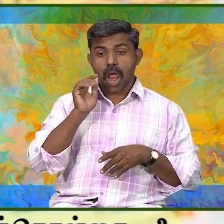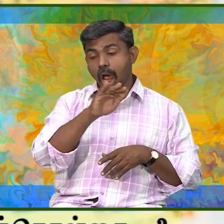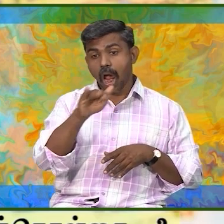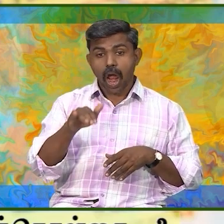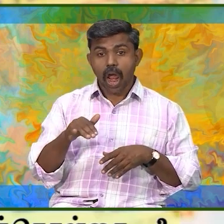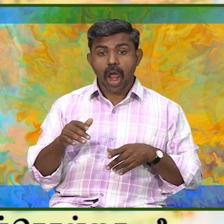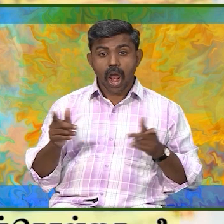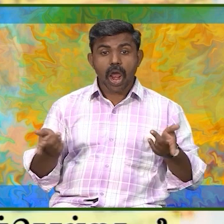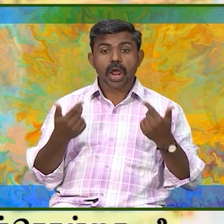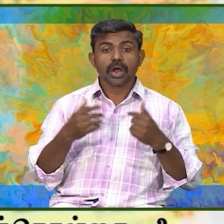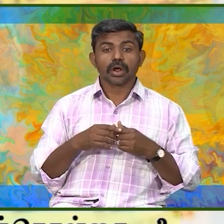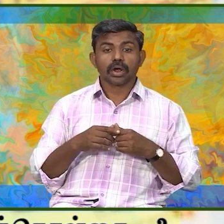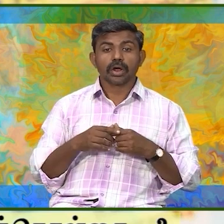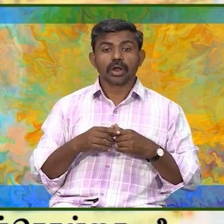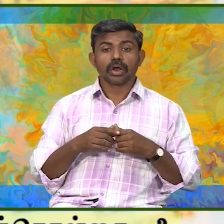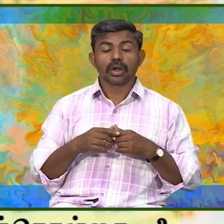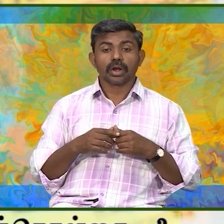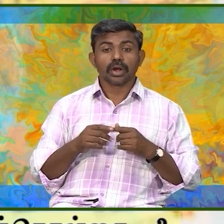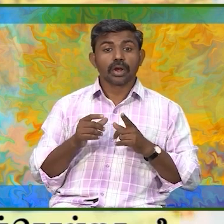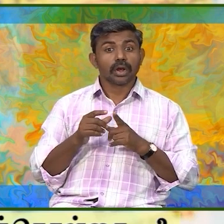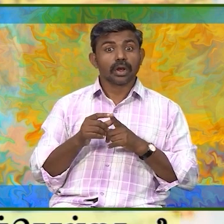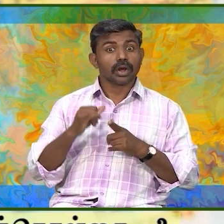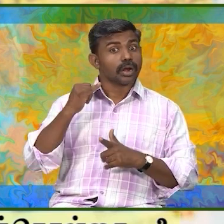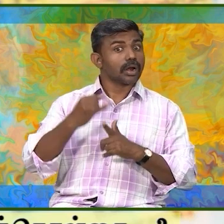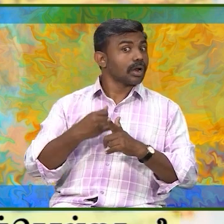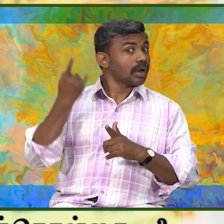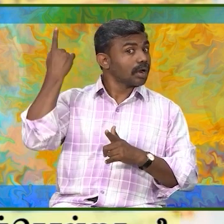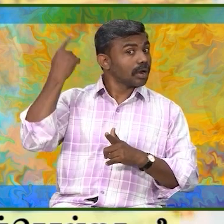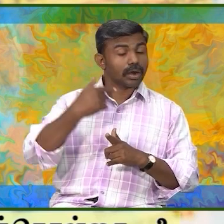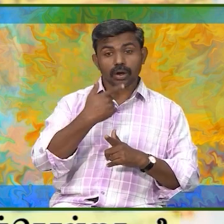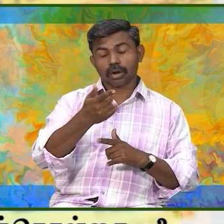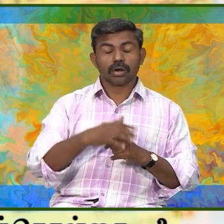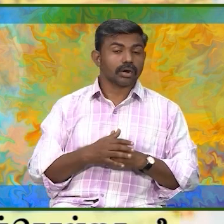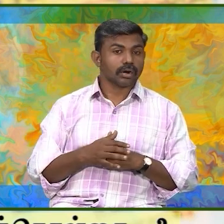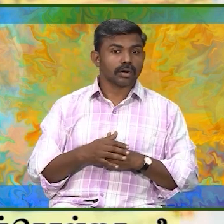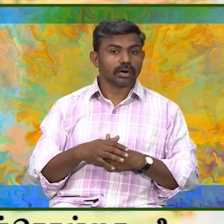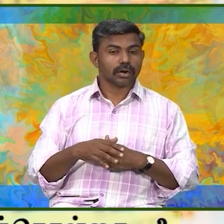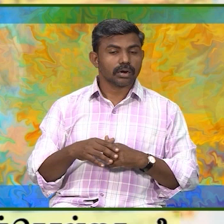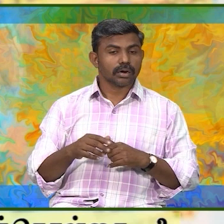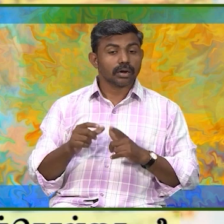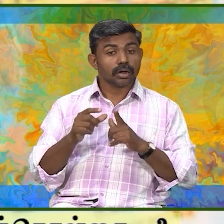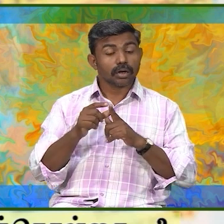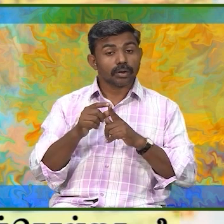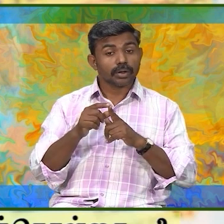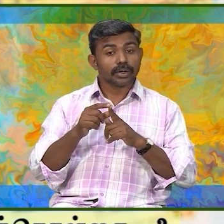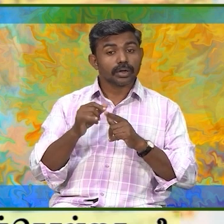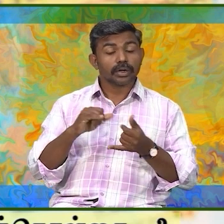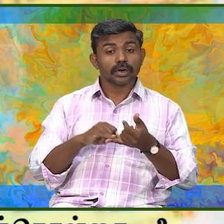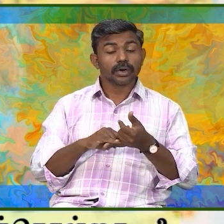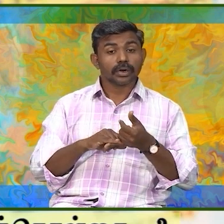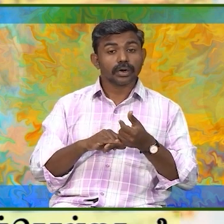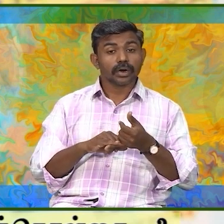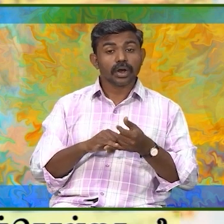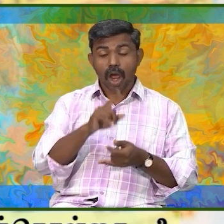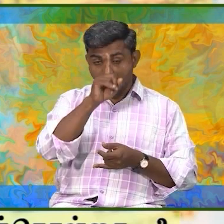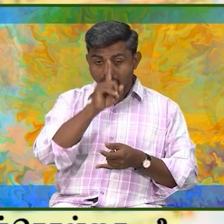பொருளாதார வளர்ச்சியும் வருங்கிறத நமது பண்டித ஜவஹர்லால் நேரு அன்றே நமக்கு சொல்லிட்டு போயிட்டாங்க. இந்த பஞ்சசீல கொள்கையின் மிக